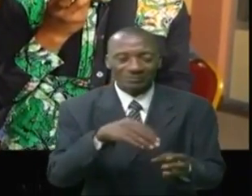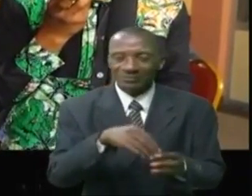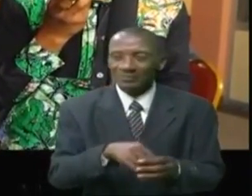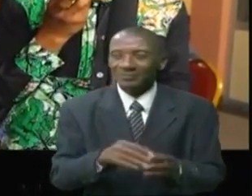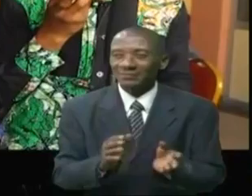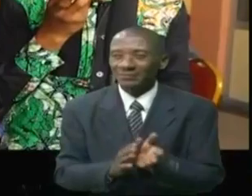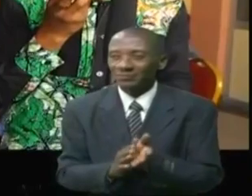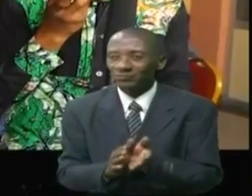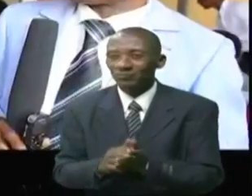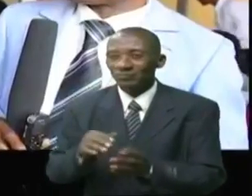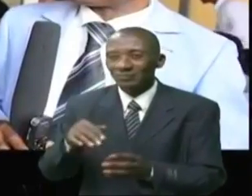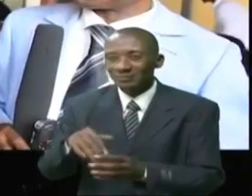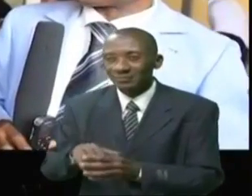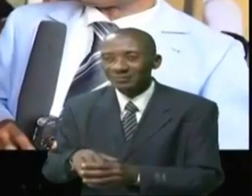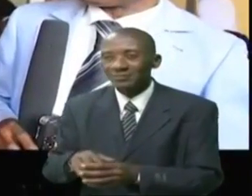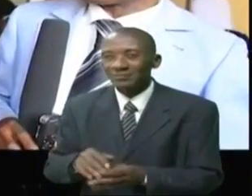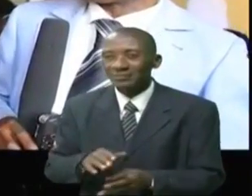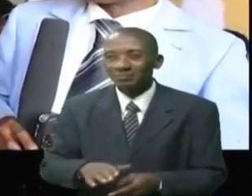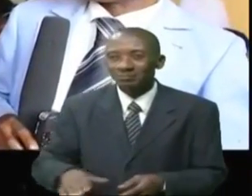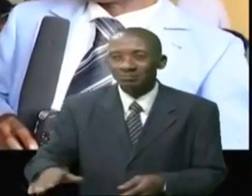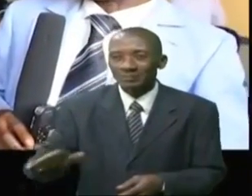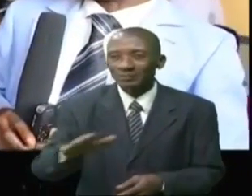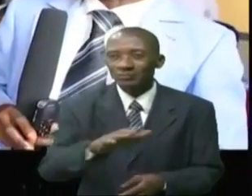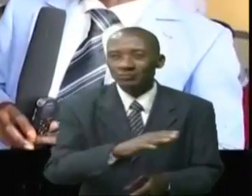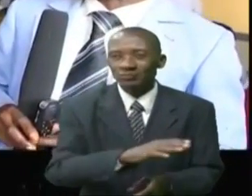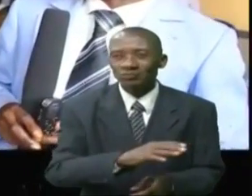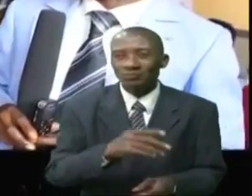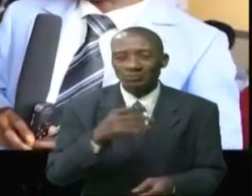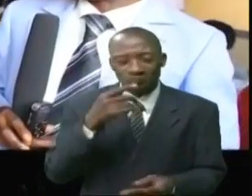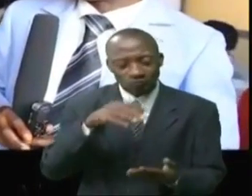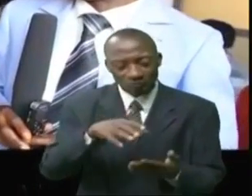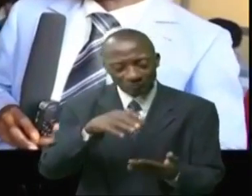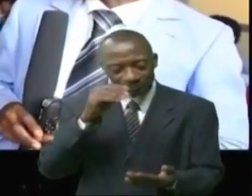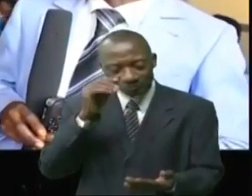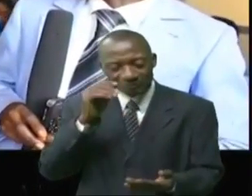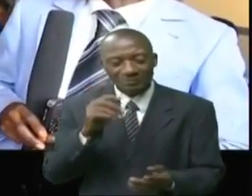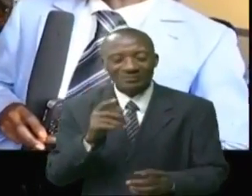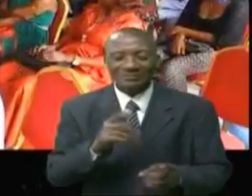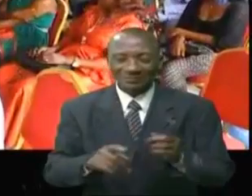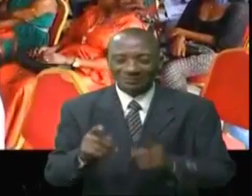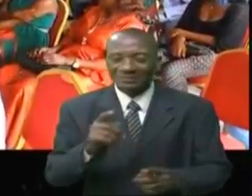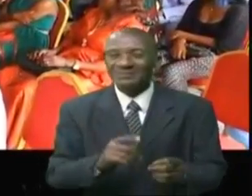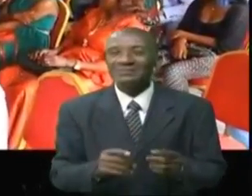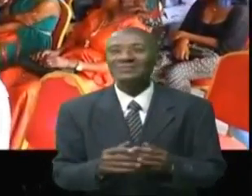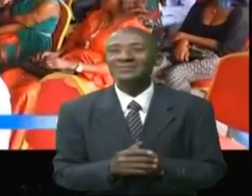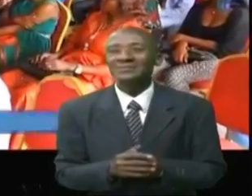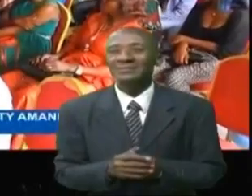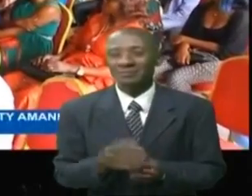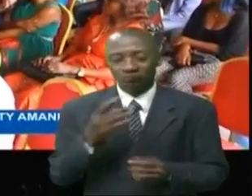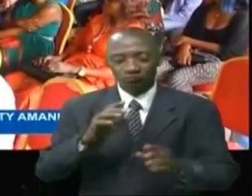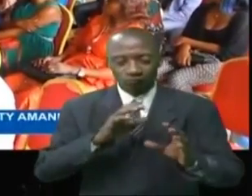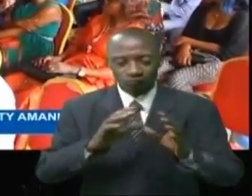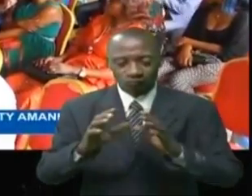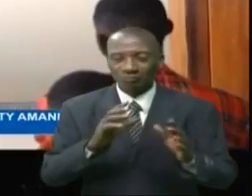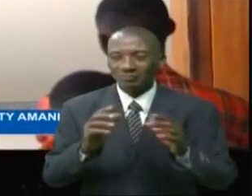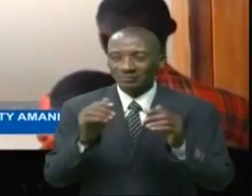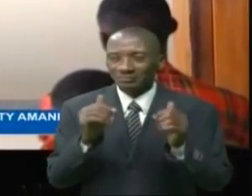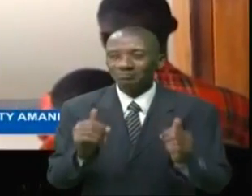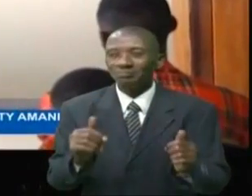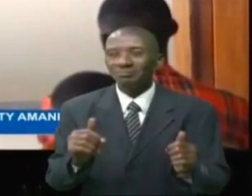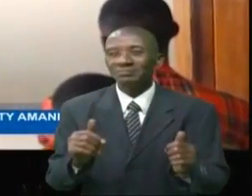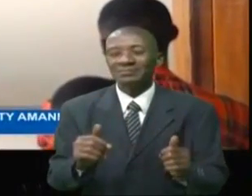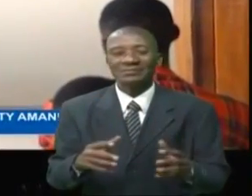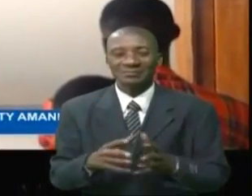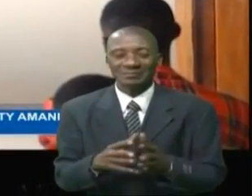commune, avec la police, à l'hôpital et en famille. Bref, dans toutes les institutions pour briser les barrières communicationnelles qui